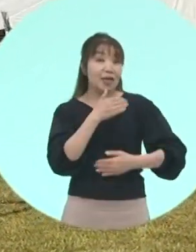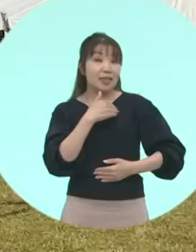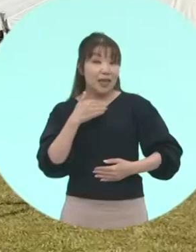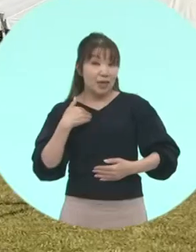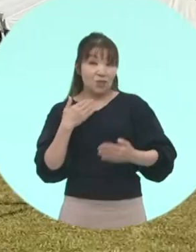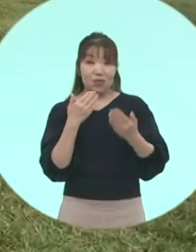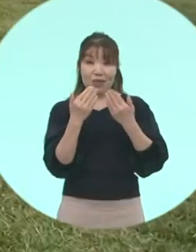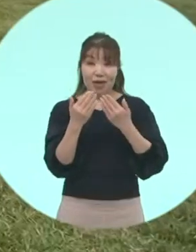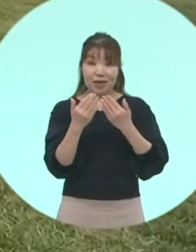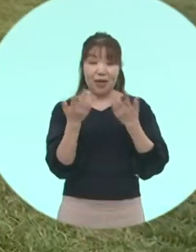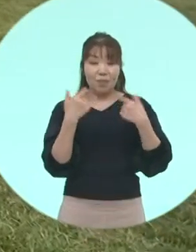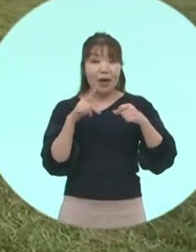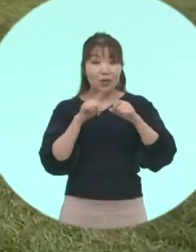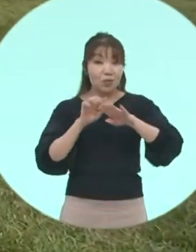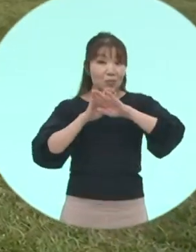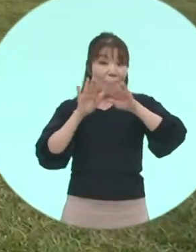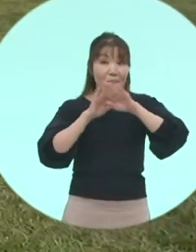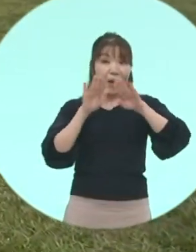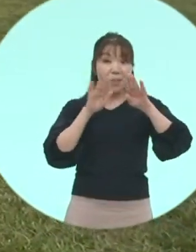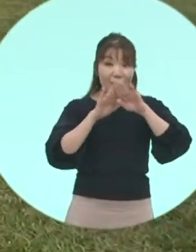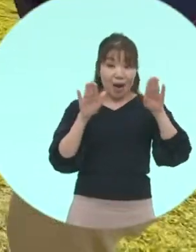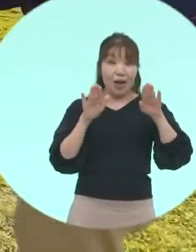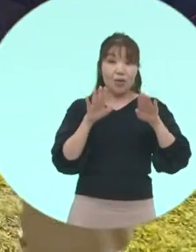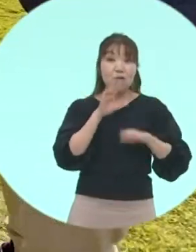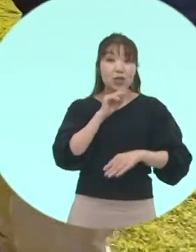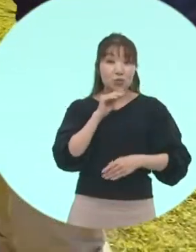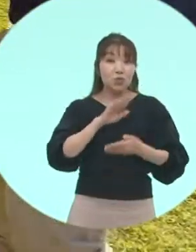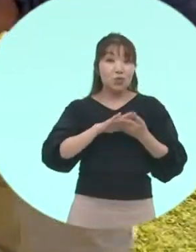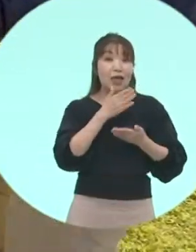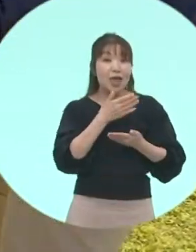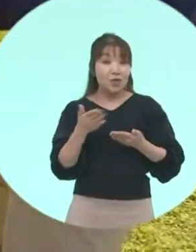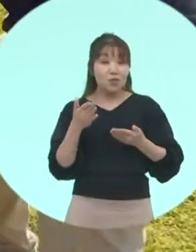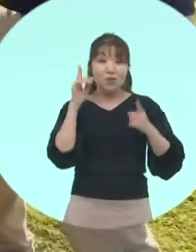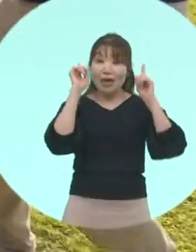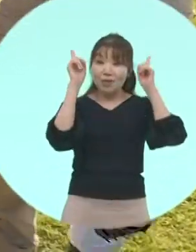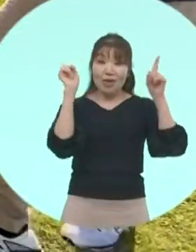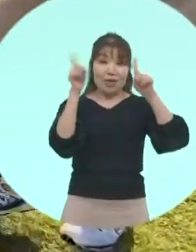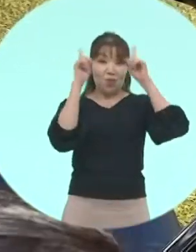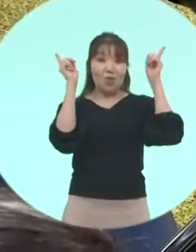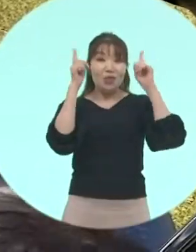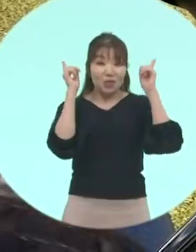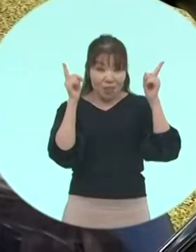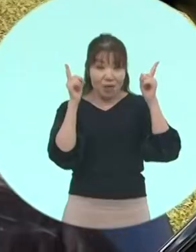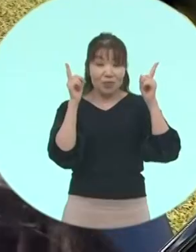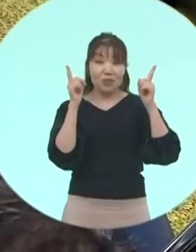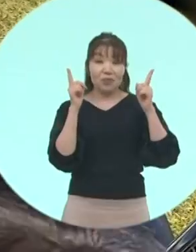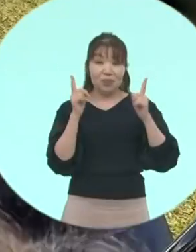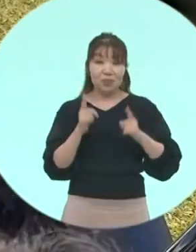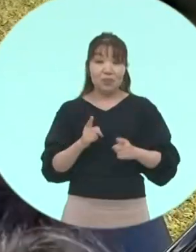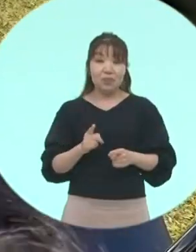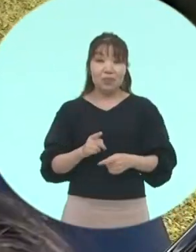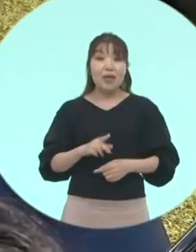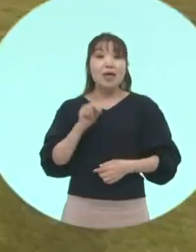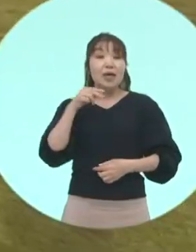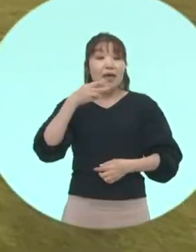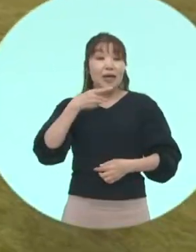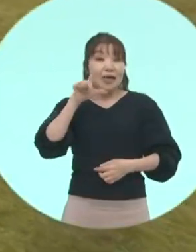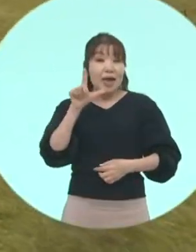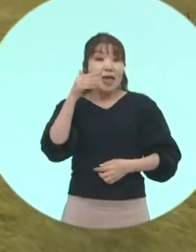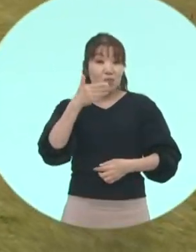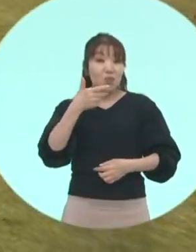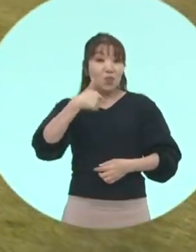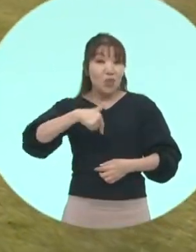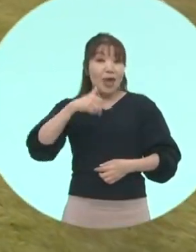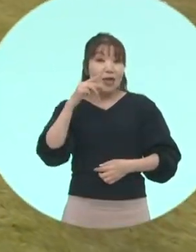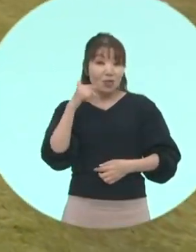会として毎年開催されている岐阜清流レクリエーションフェスティバル、通称レクフェスの